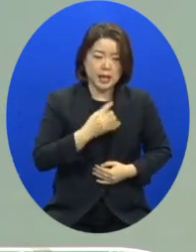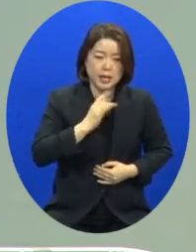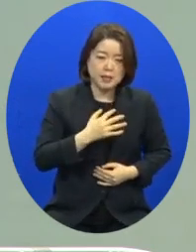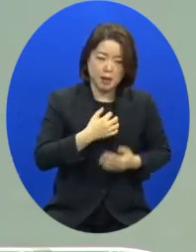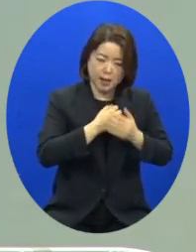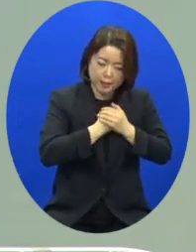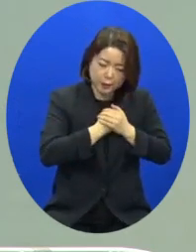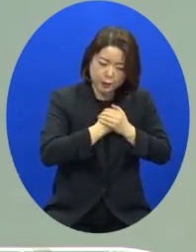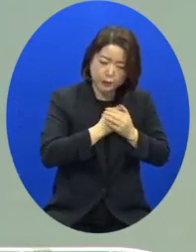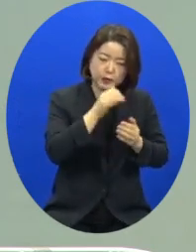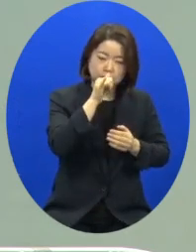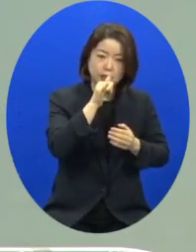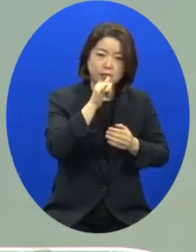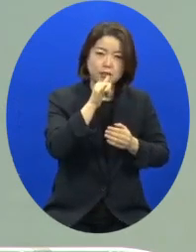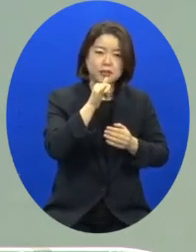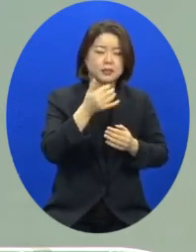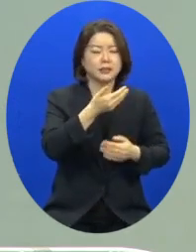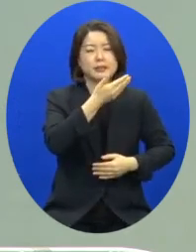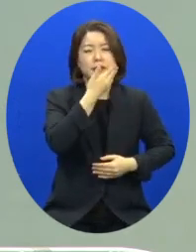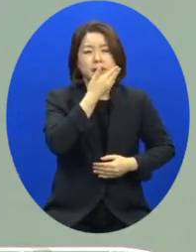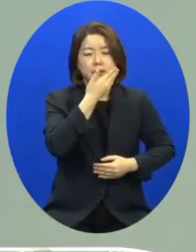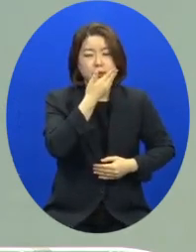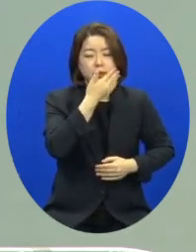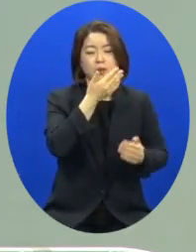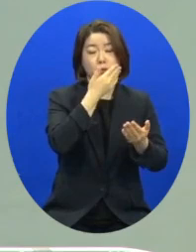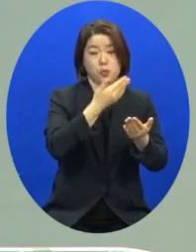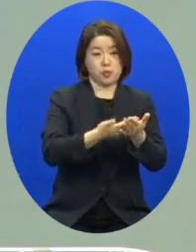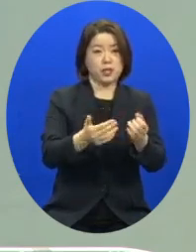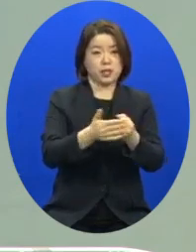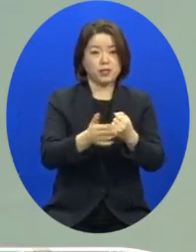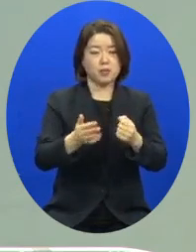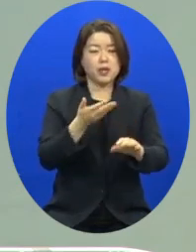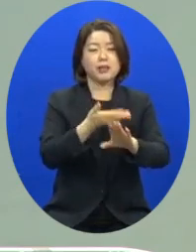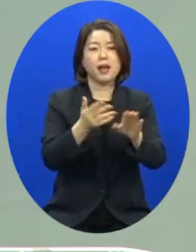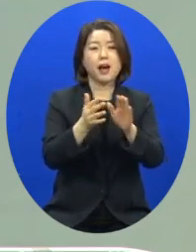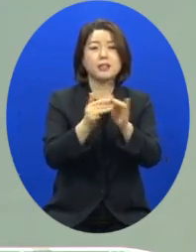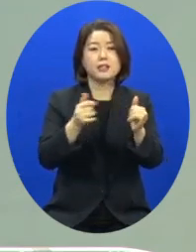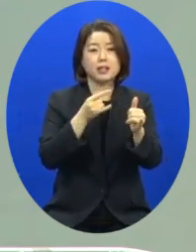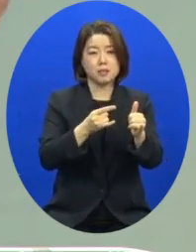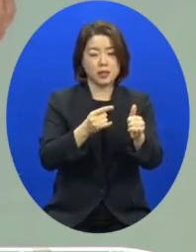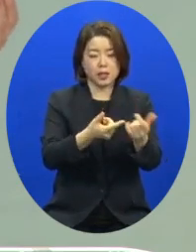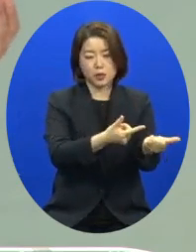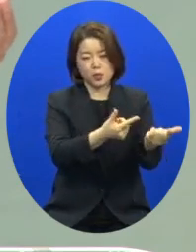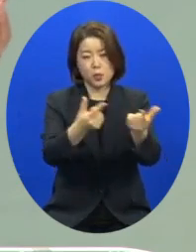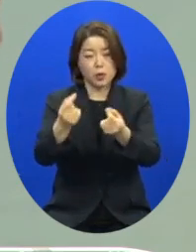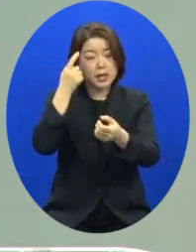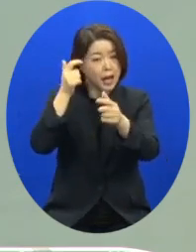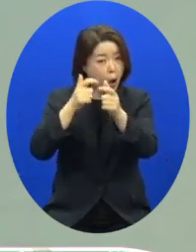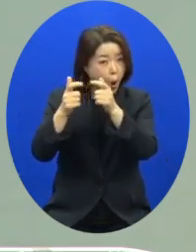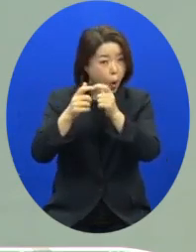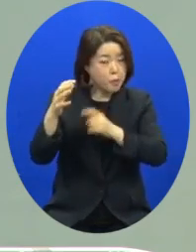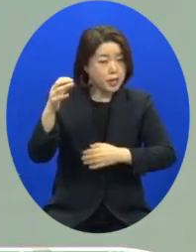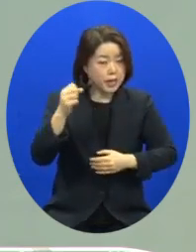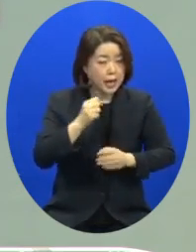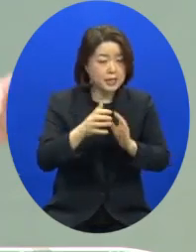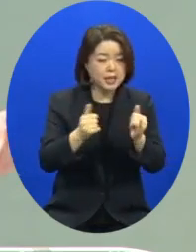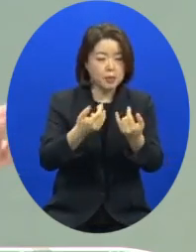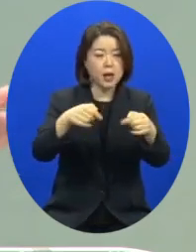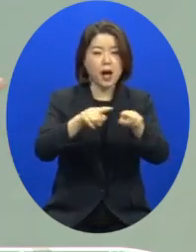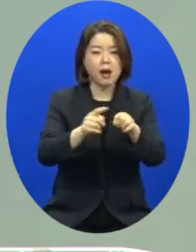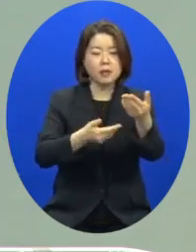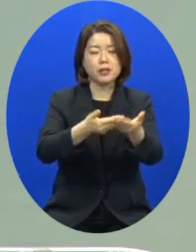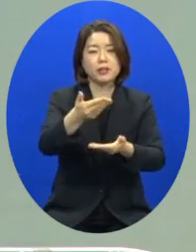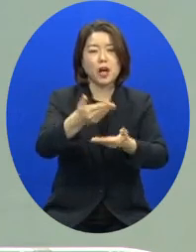가지고 있기엔 너무 아깝고 너무 귀해서 다른 사람들에게, 동일한 고민을 가지고 있는 사람들에게 그것을 함께